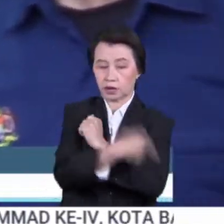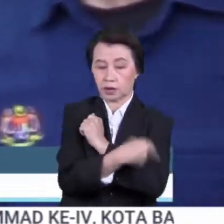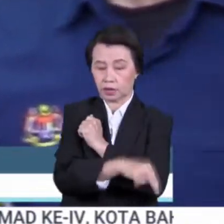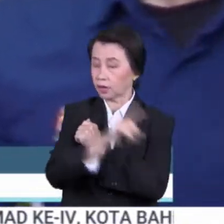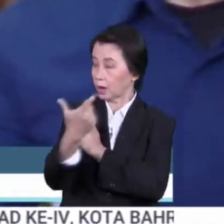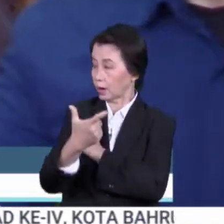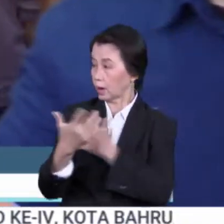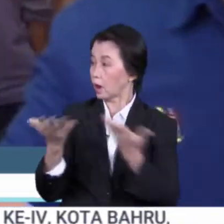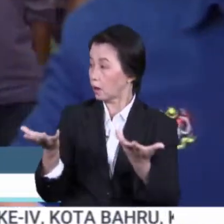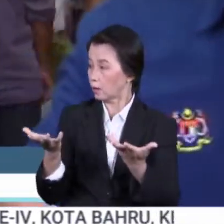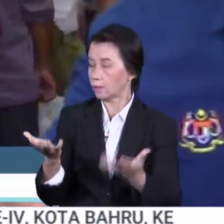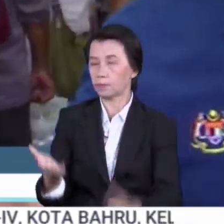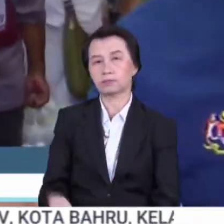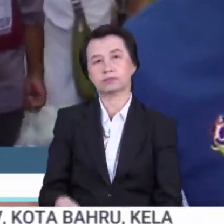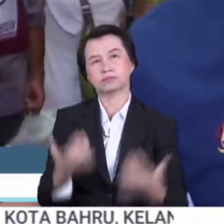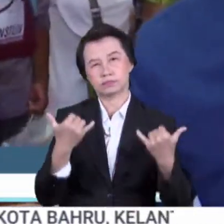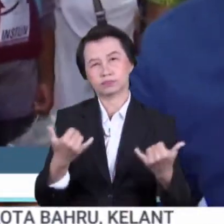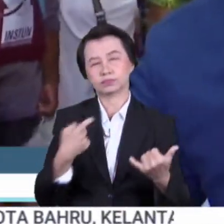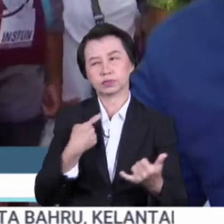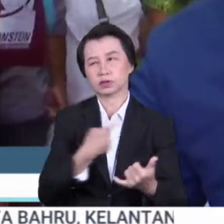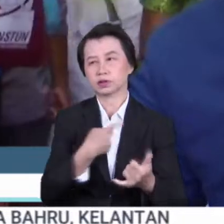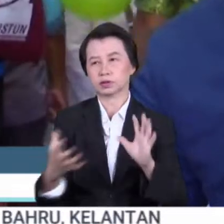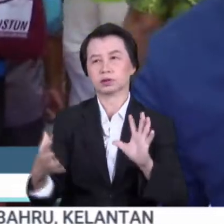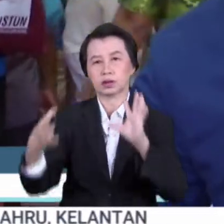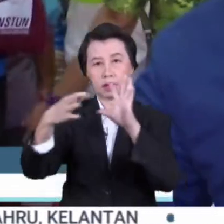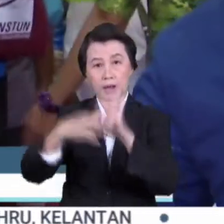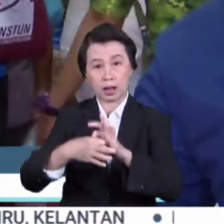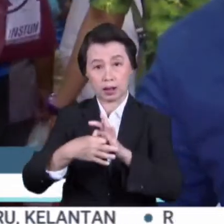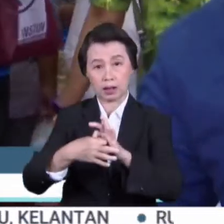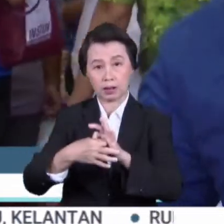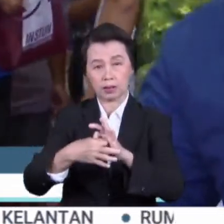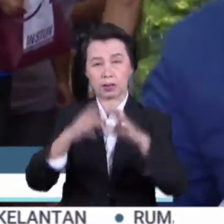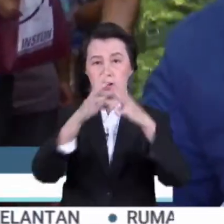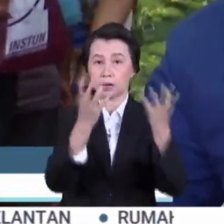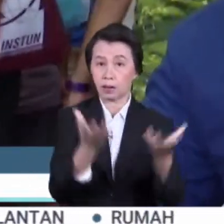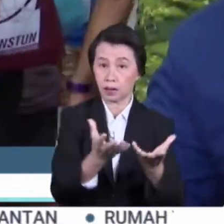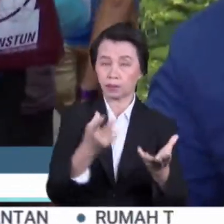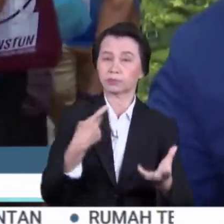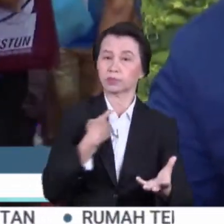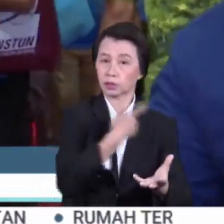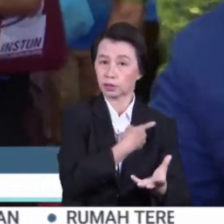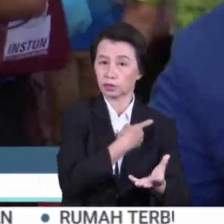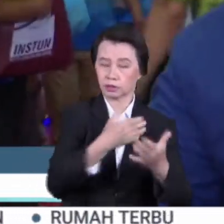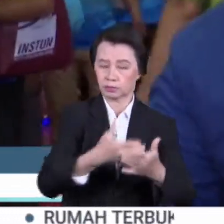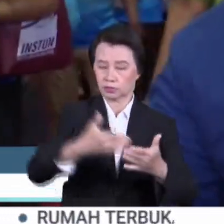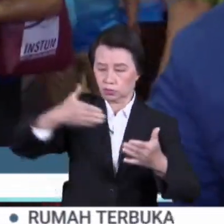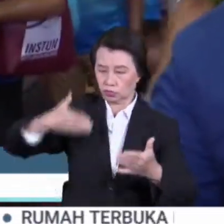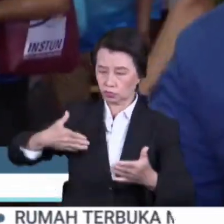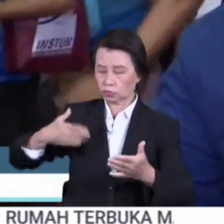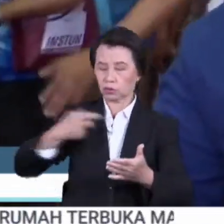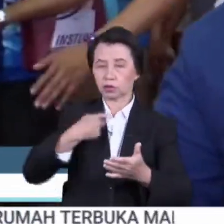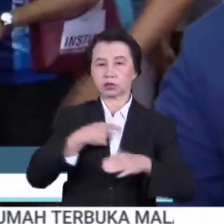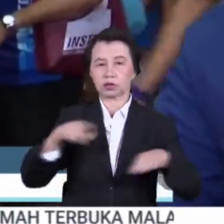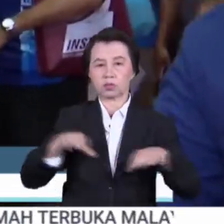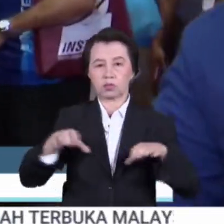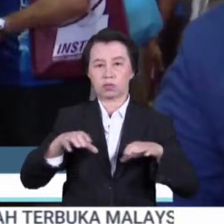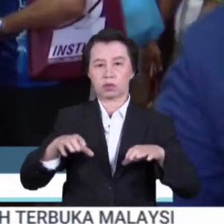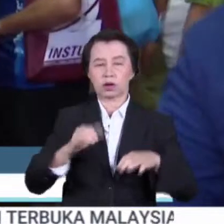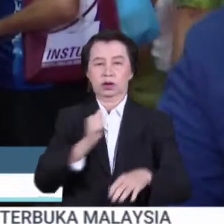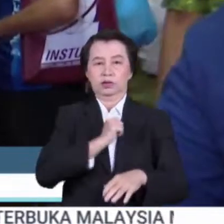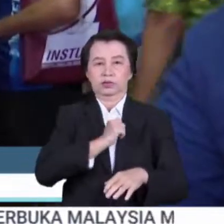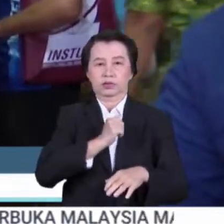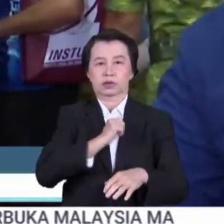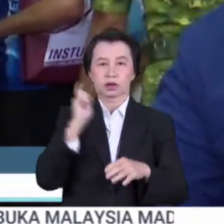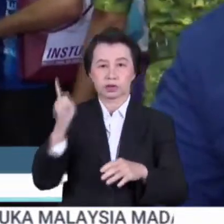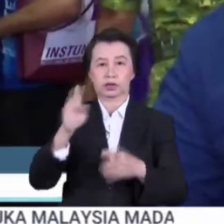kita menggabungkan sebagaimana saya kata tadi, Karnival Alam kita yang sebelum ini kita buat secara tersendiri